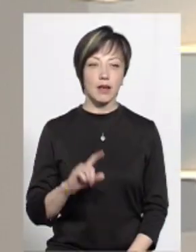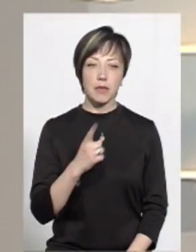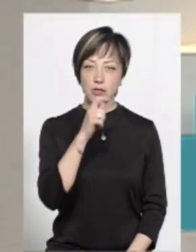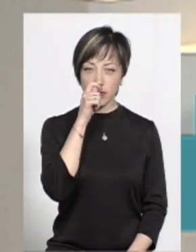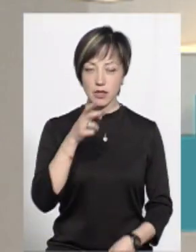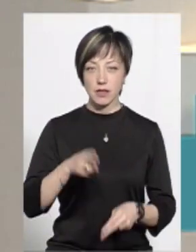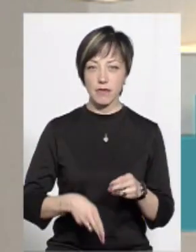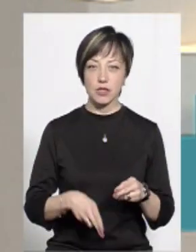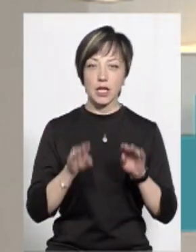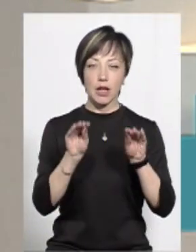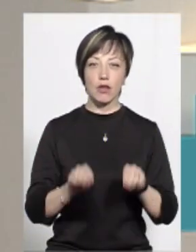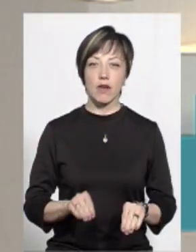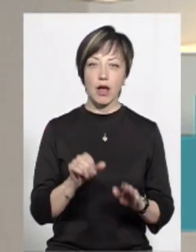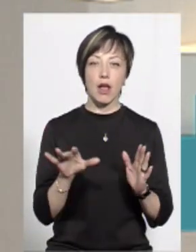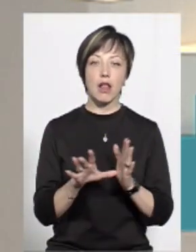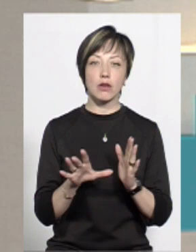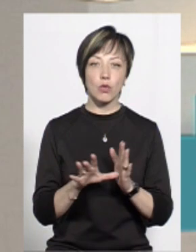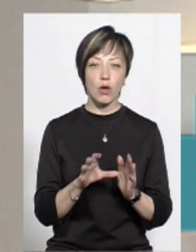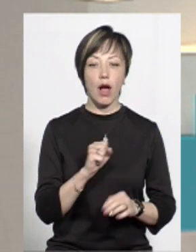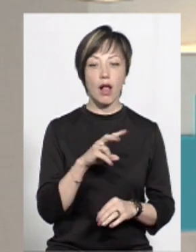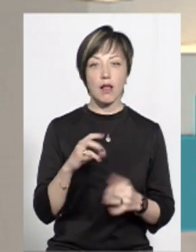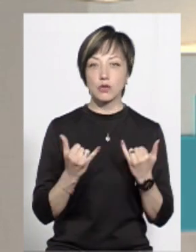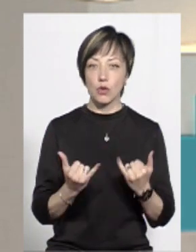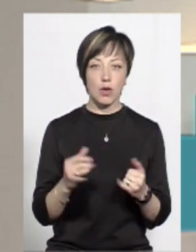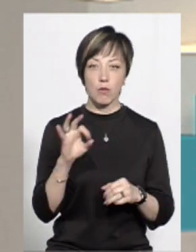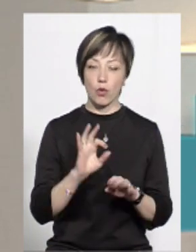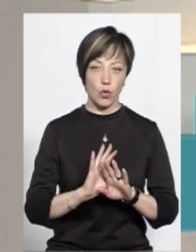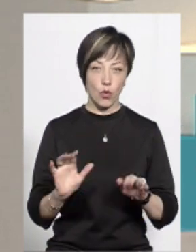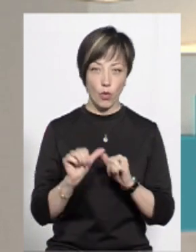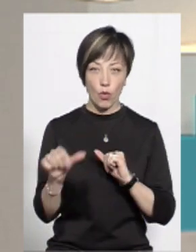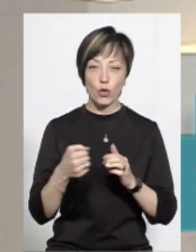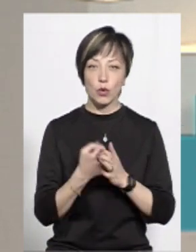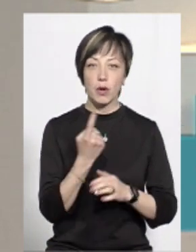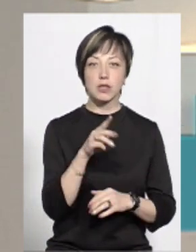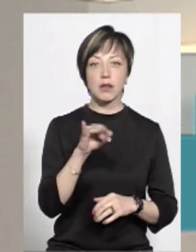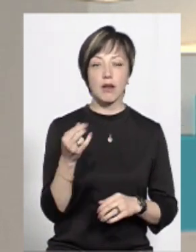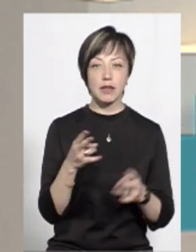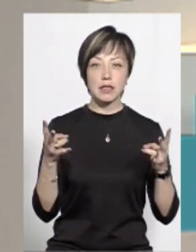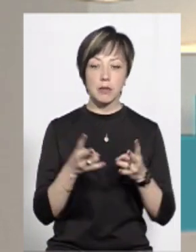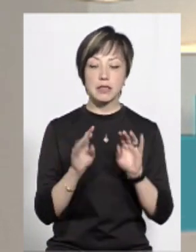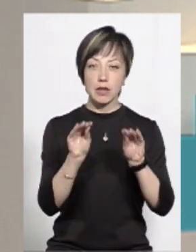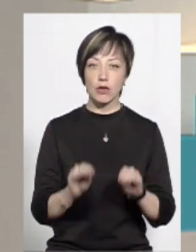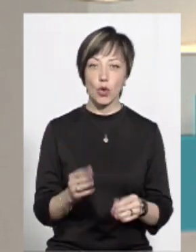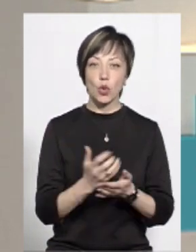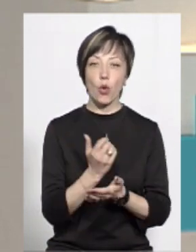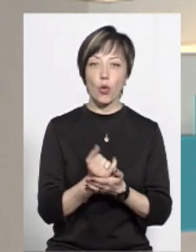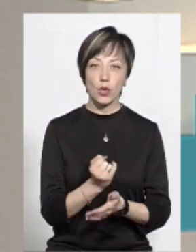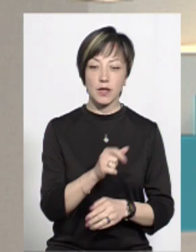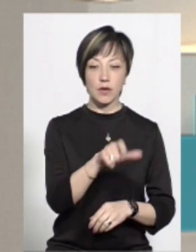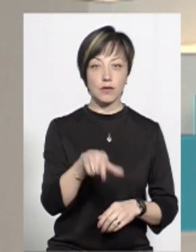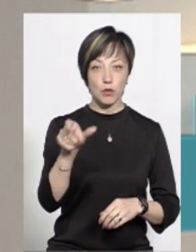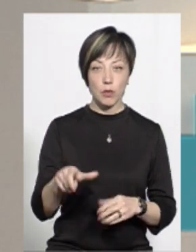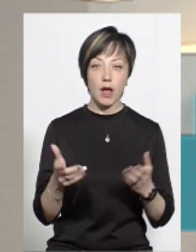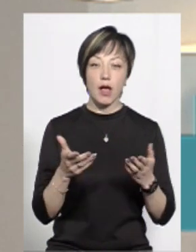1 квітня завершилось декларування електронне, але ми сьогодні не про нього. А до 1 травня слід задекларувати доходи